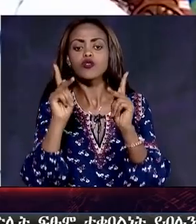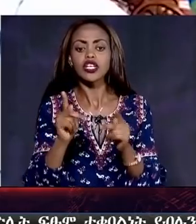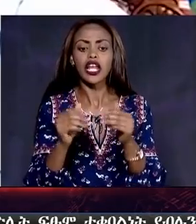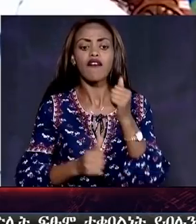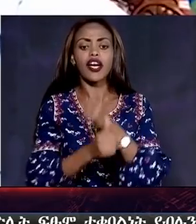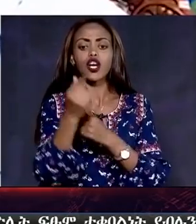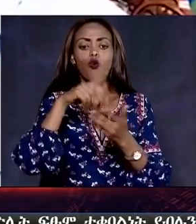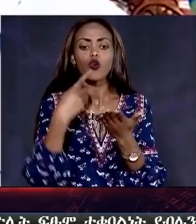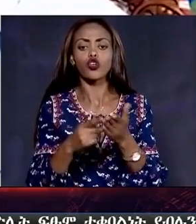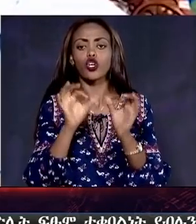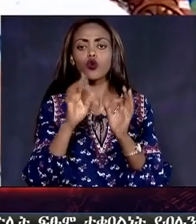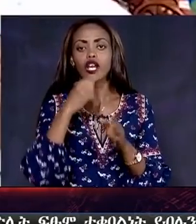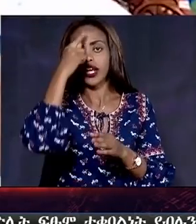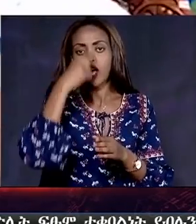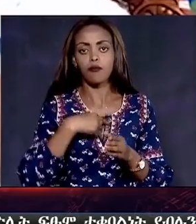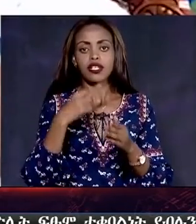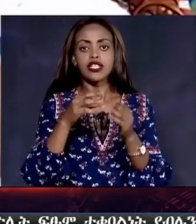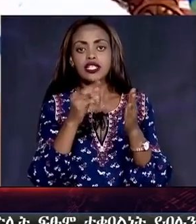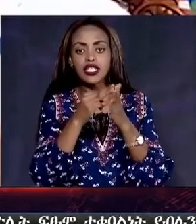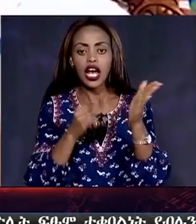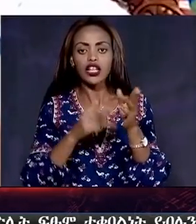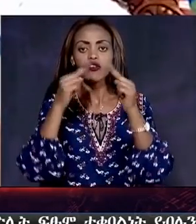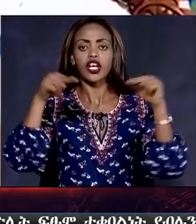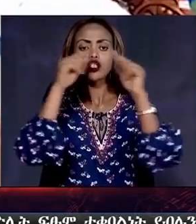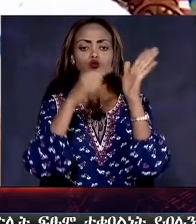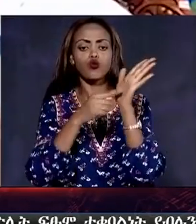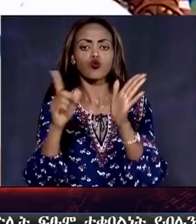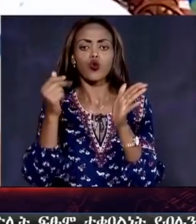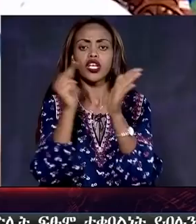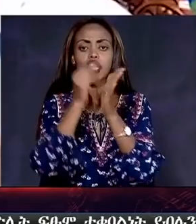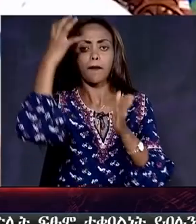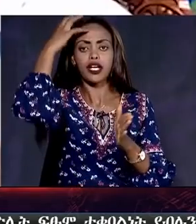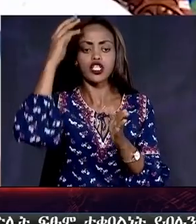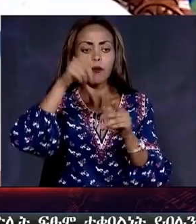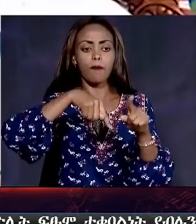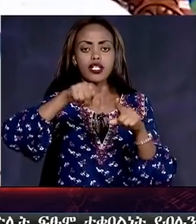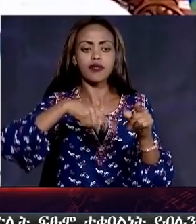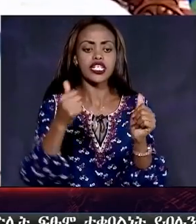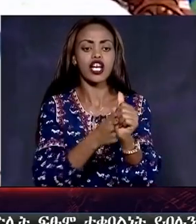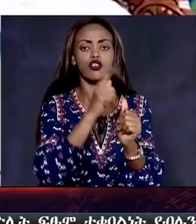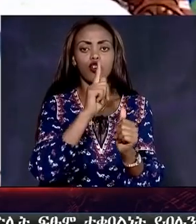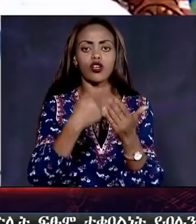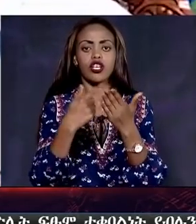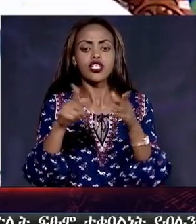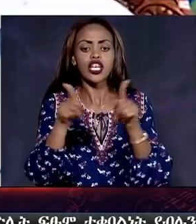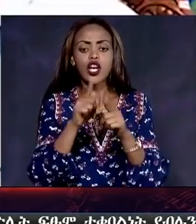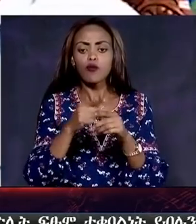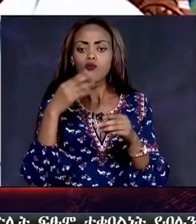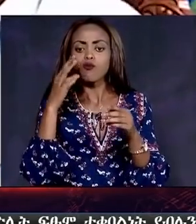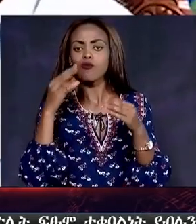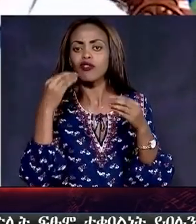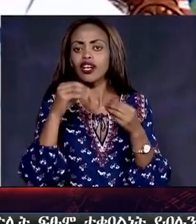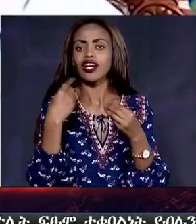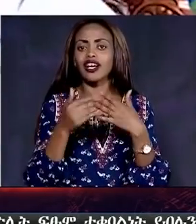ክወድቕ የብሉን ኢልና ኢና እንኣምን። ስርዓት ፌዴራሊዝምና ንጹር ዝኾነ ሕገ መንግስታዊ መስመር ዝተኸተለ እዩ። እዚ ከም ብዋዛ ዝኾነ ሰብ